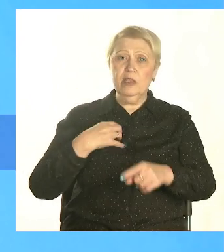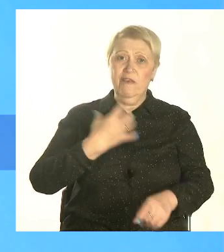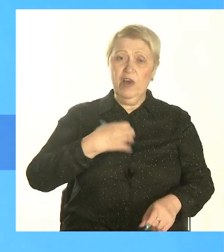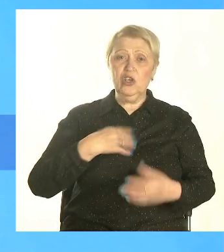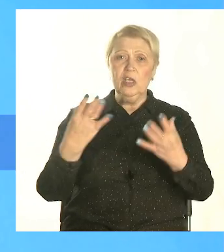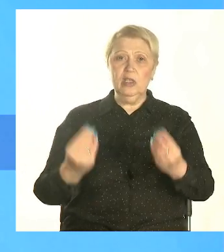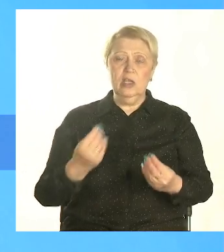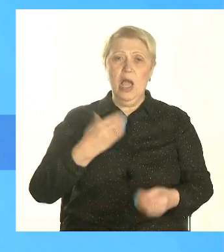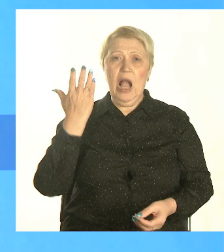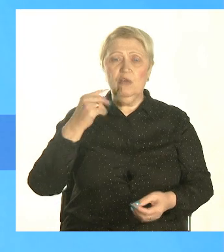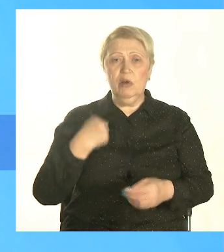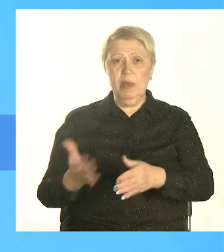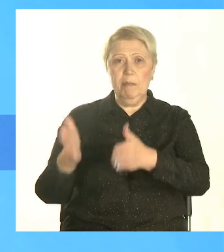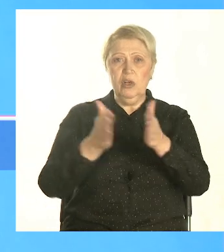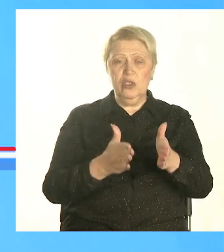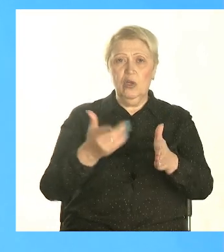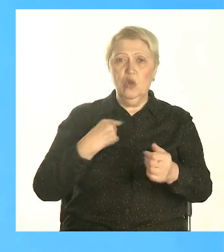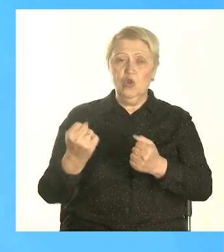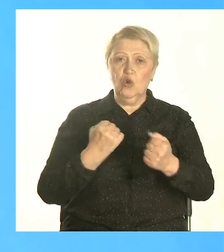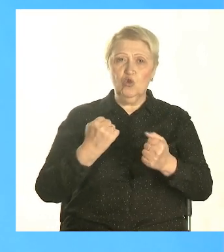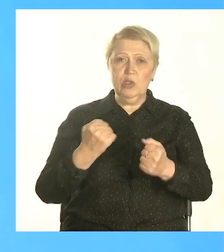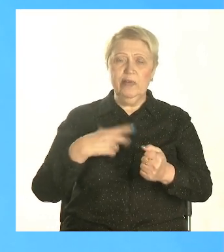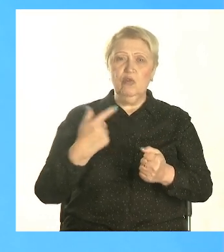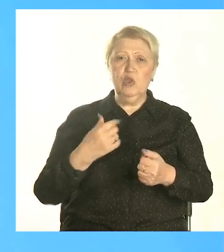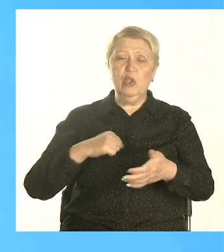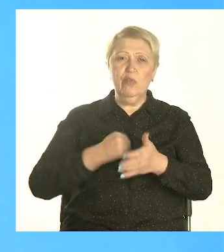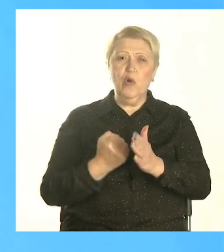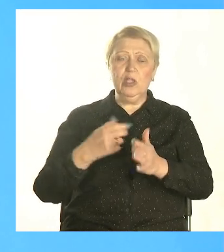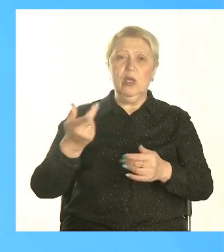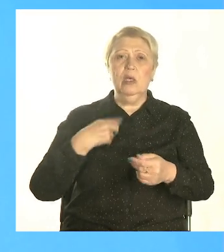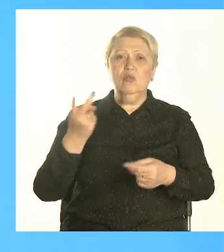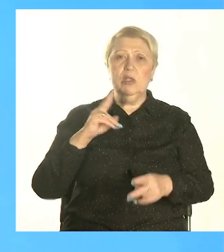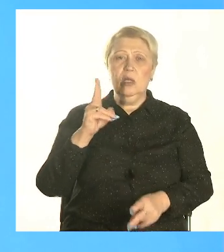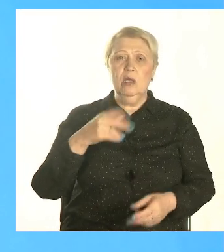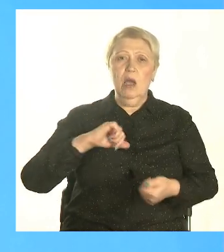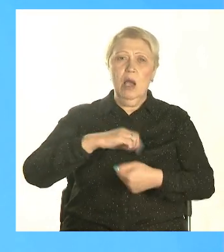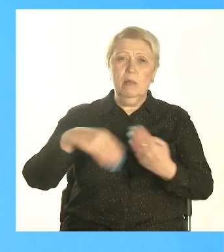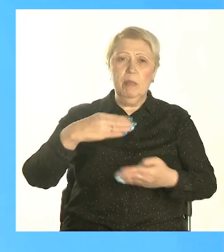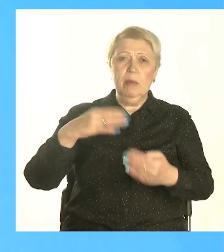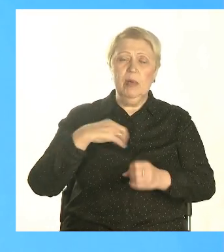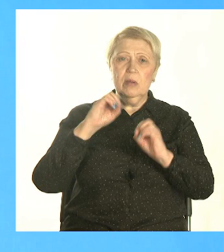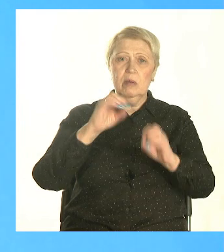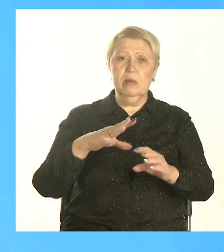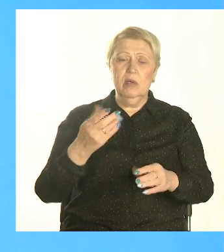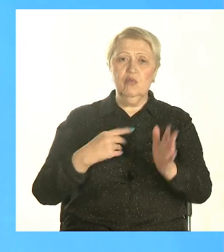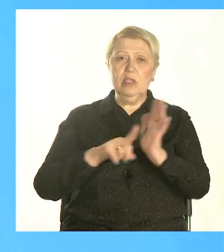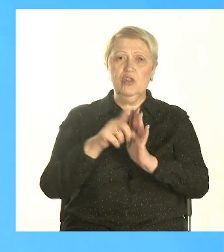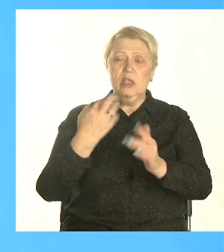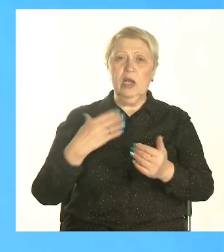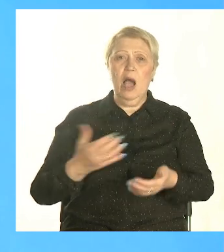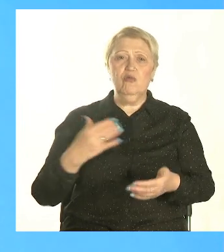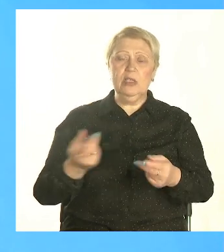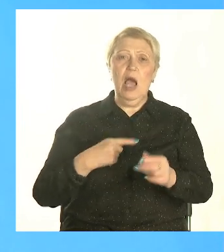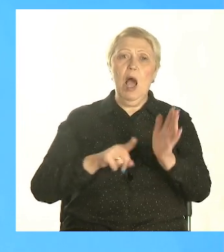начинаем переходить на систему жесткого контроля обращения с твердыми коммунальными отходами. А начиная от их образования, заканчивая их